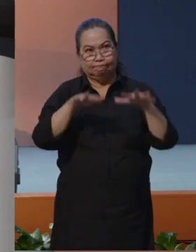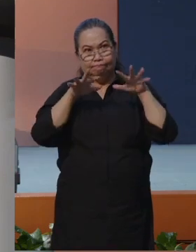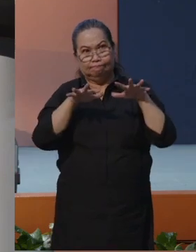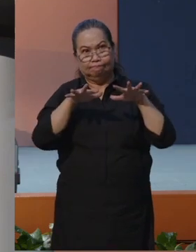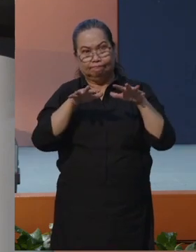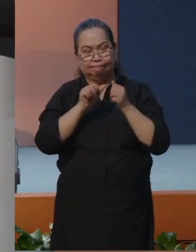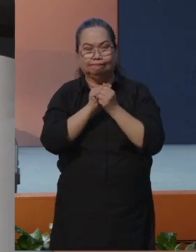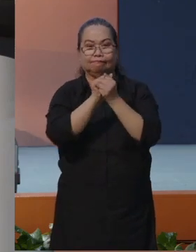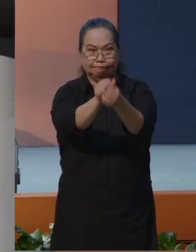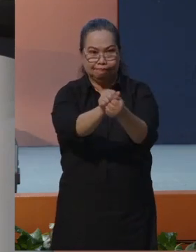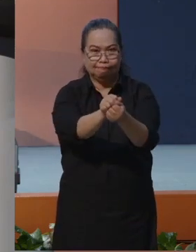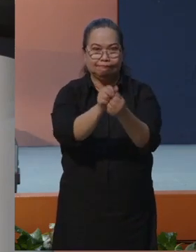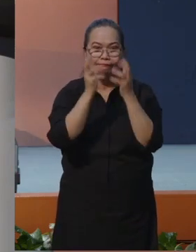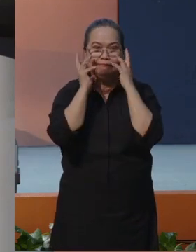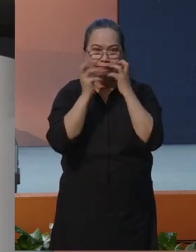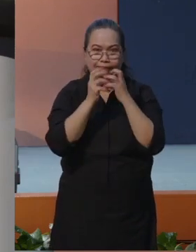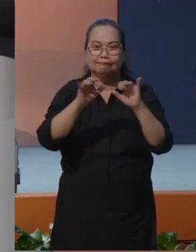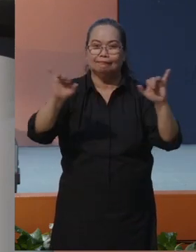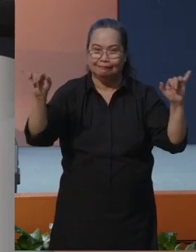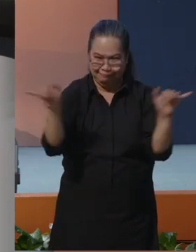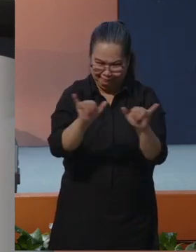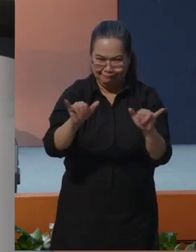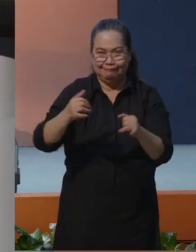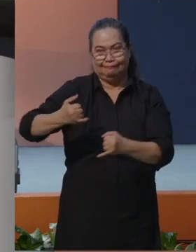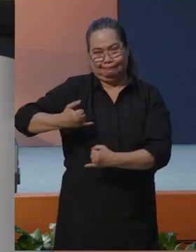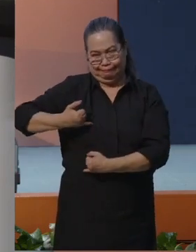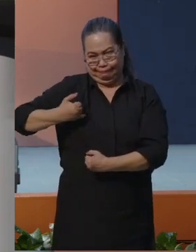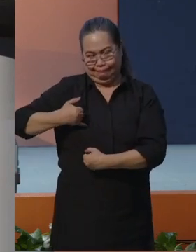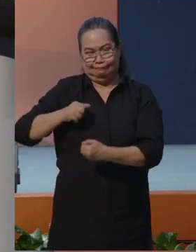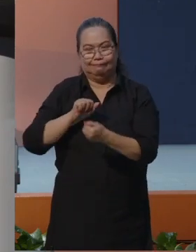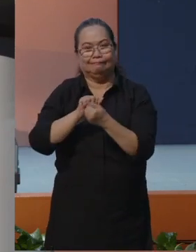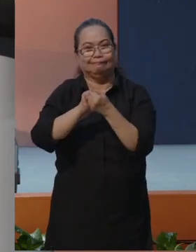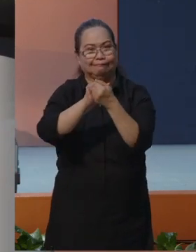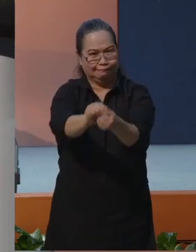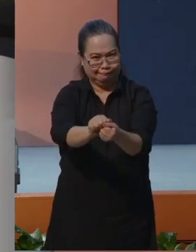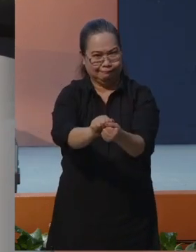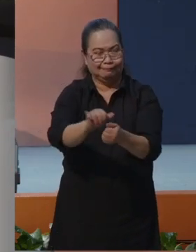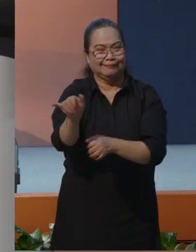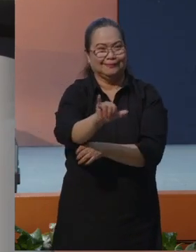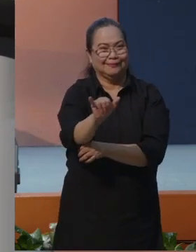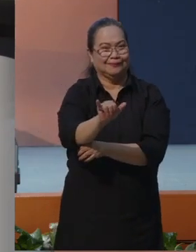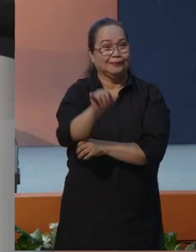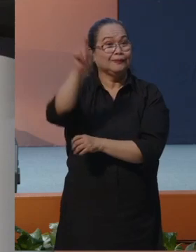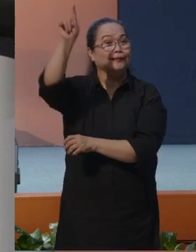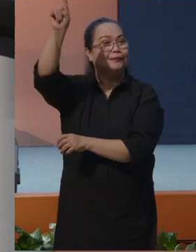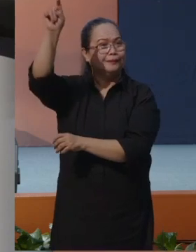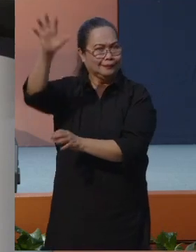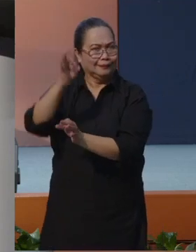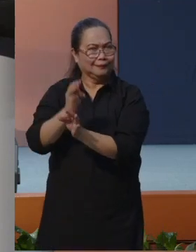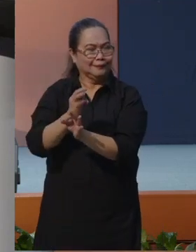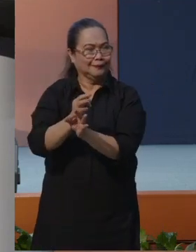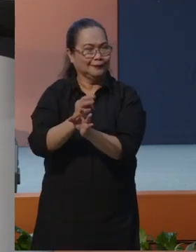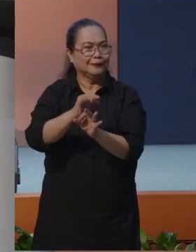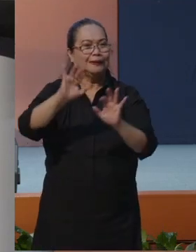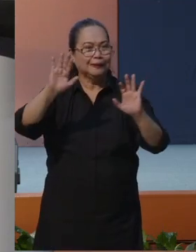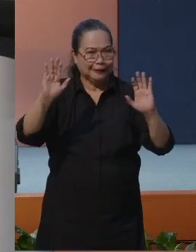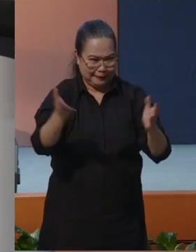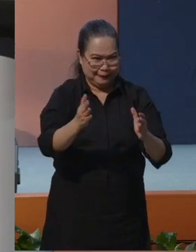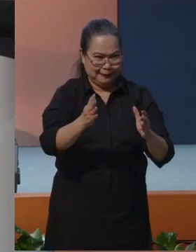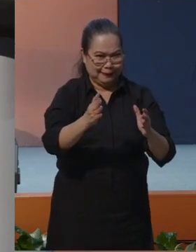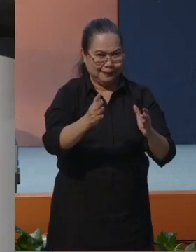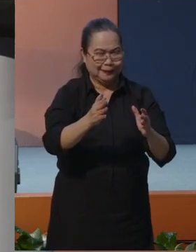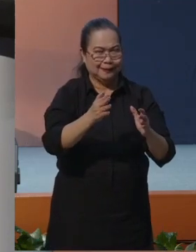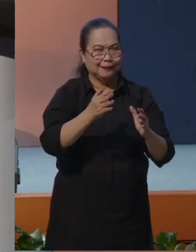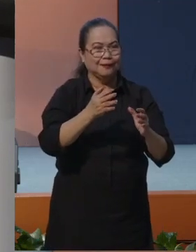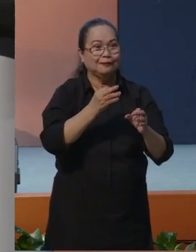was with Moses, so I will be with you. Makikita natin na naging tapat ang Panginoon sa kanyang mga